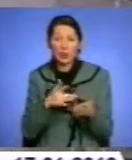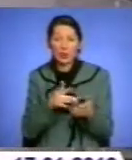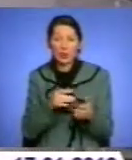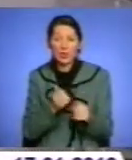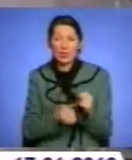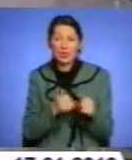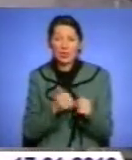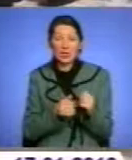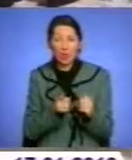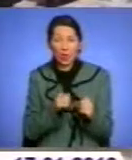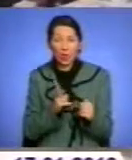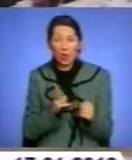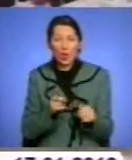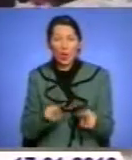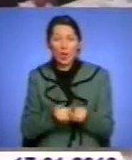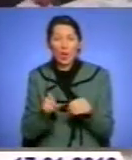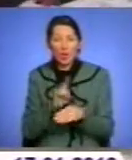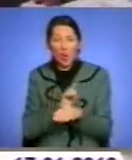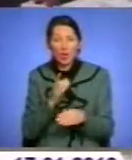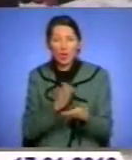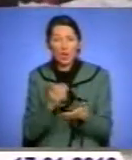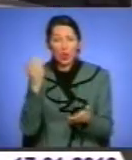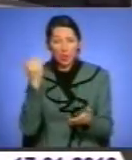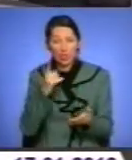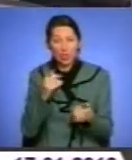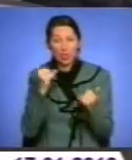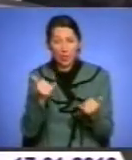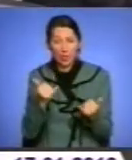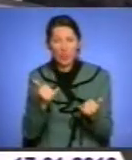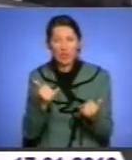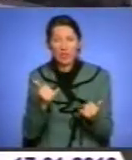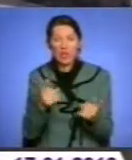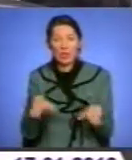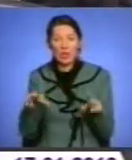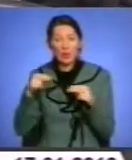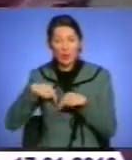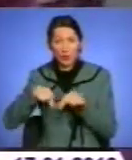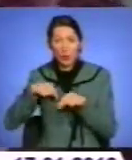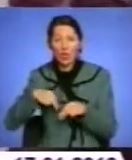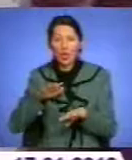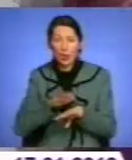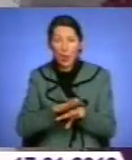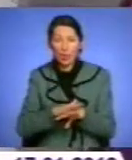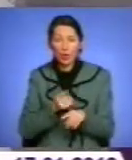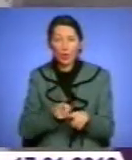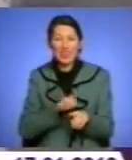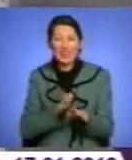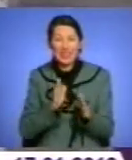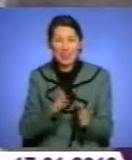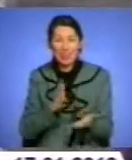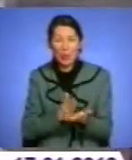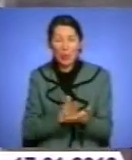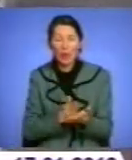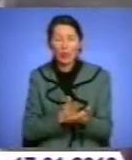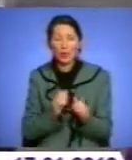вдається до подібного роду ошукування, є колишні або теперішні нечисті на руку співробітники фінустанов, котрі не тільки мають доступ до бази